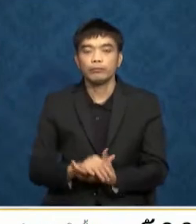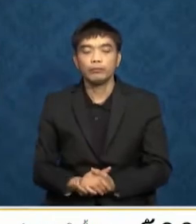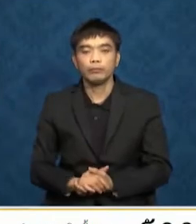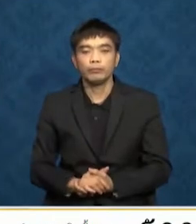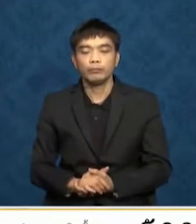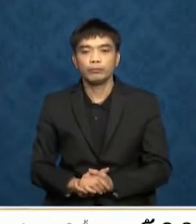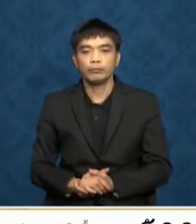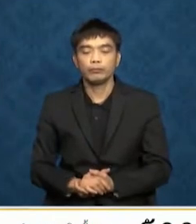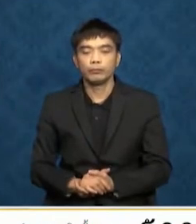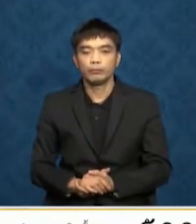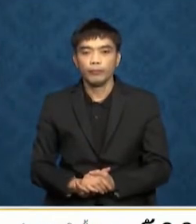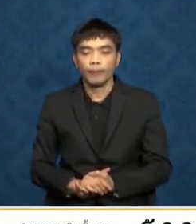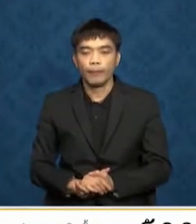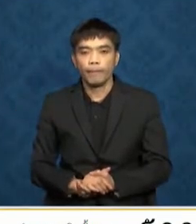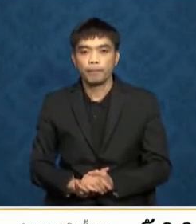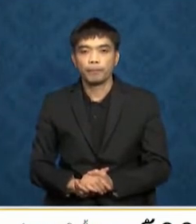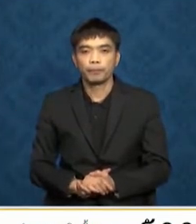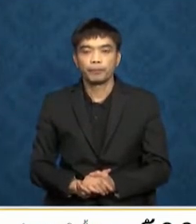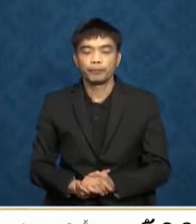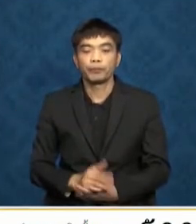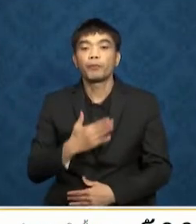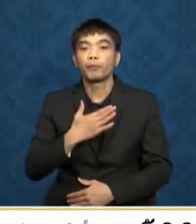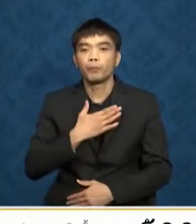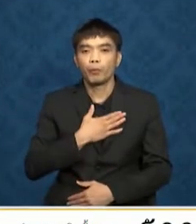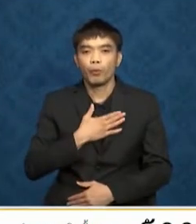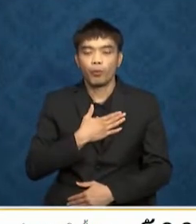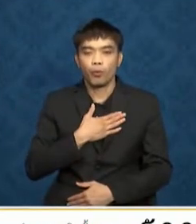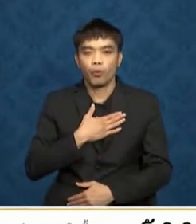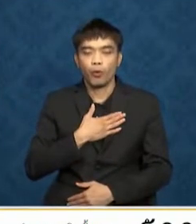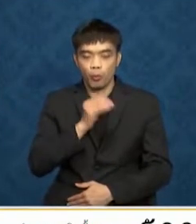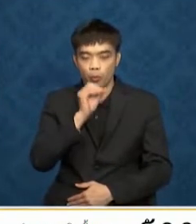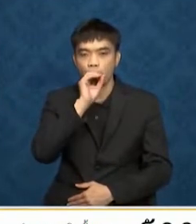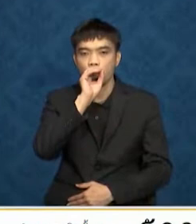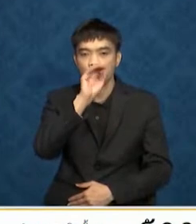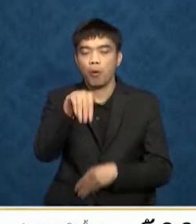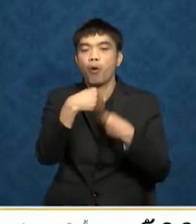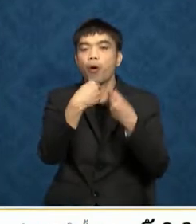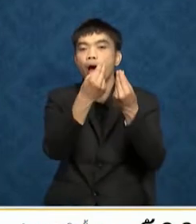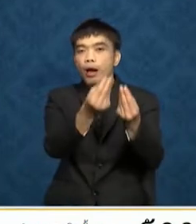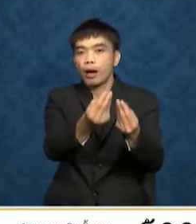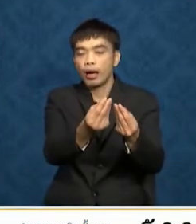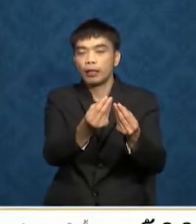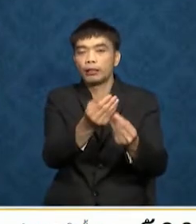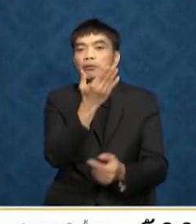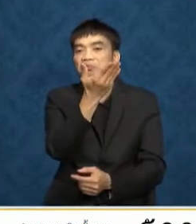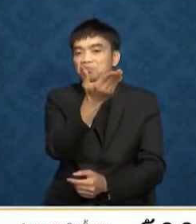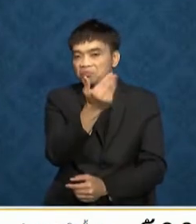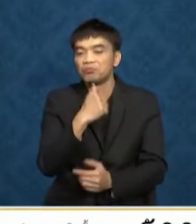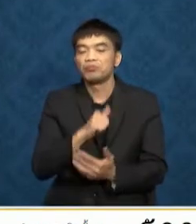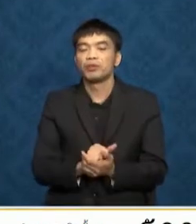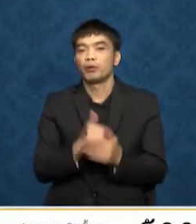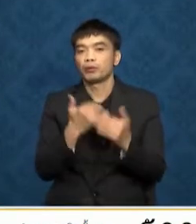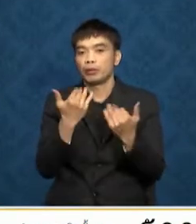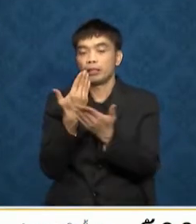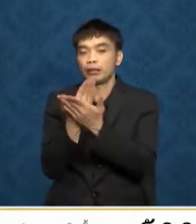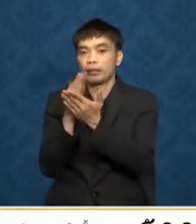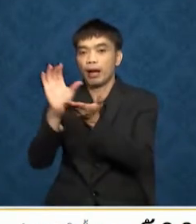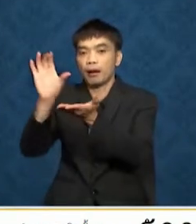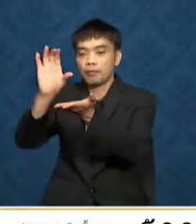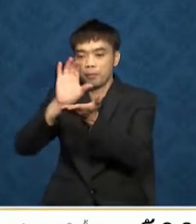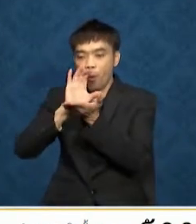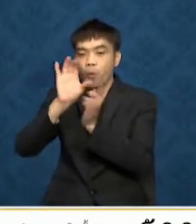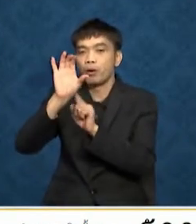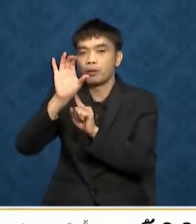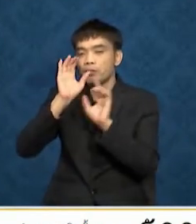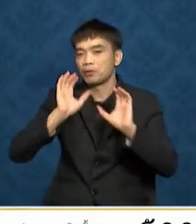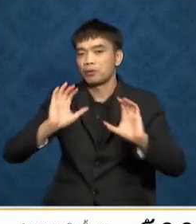สภาที่เคารบครับผมเลยให้ฉายาการตั้งงบประมาณในครั้งนี้ว่า